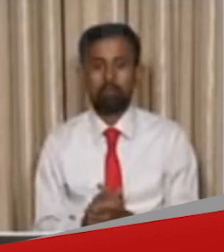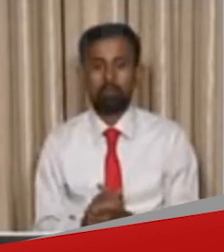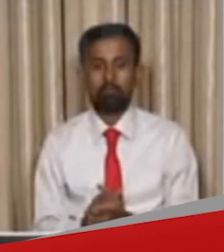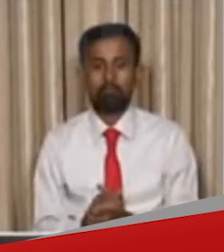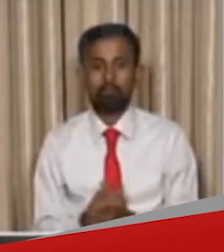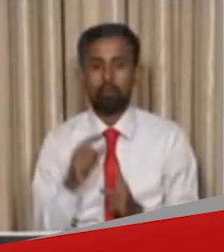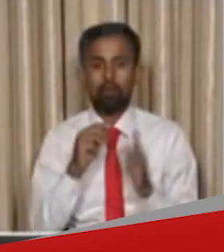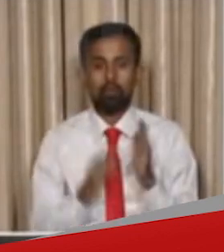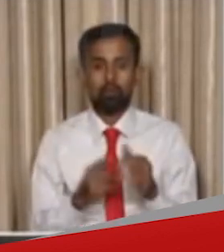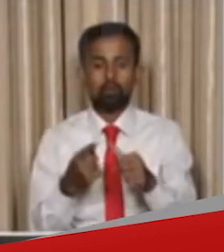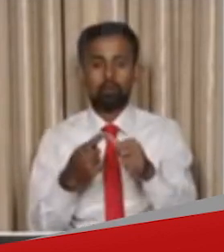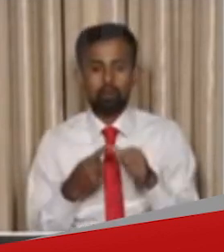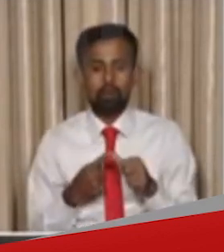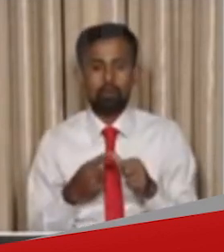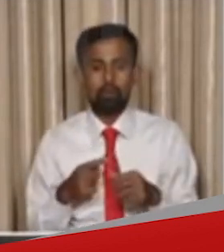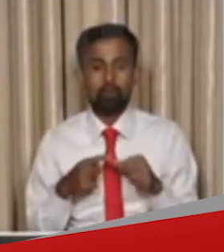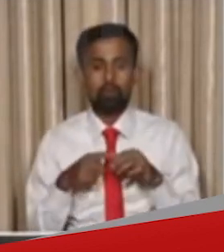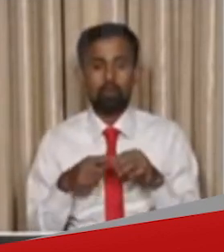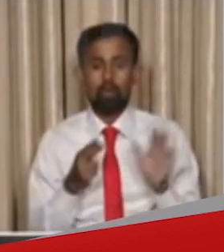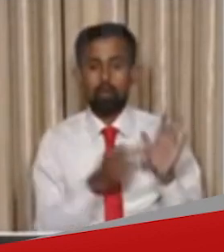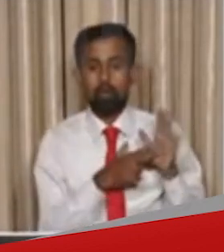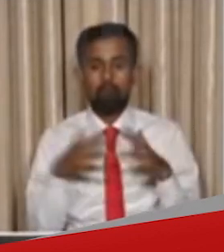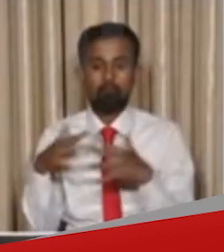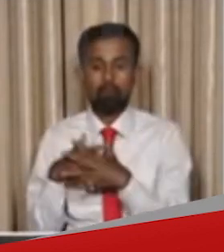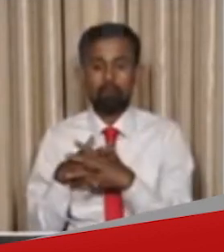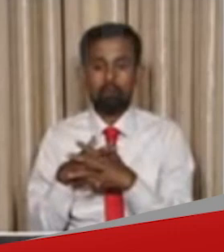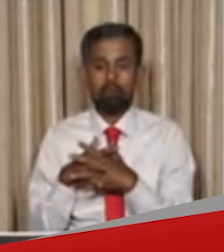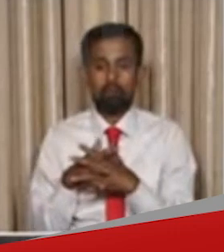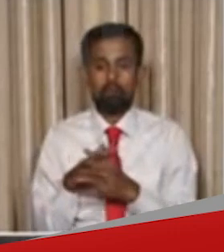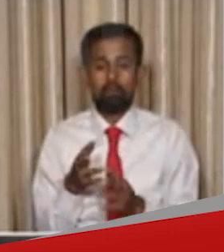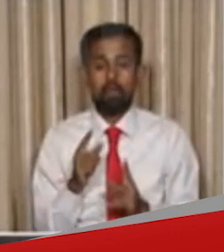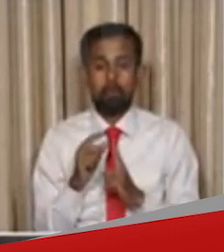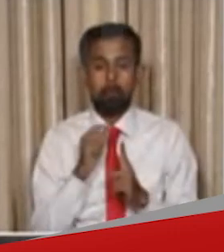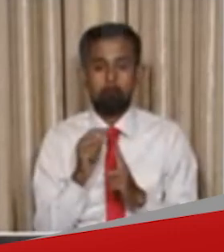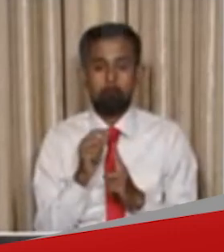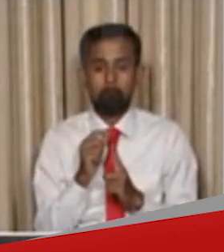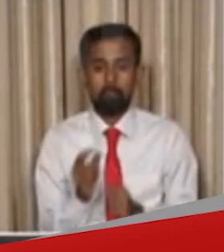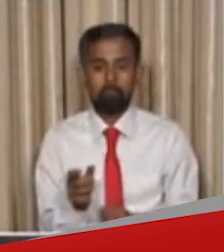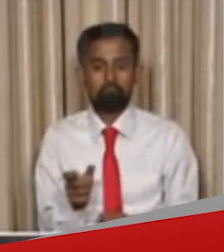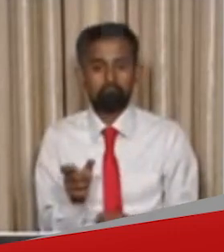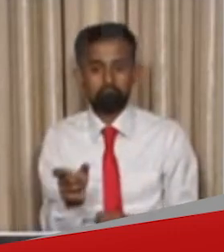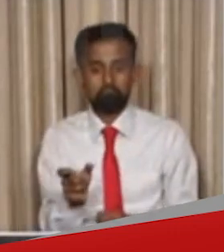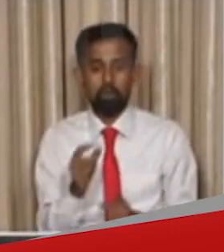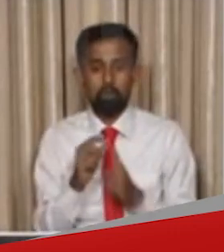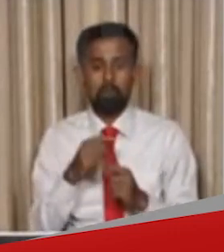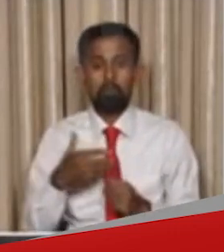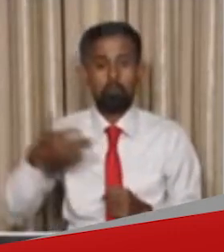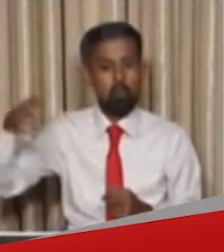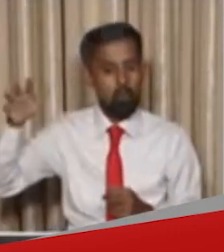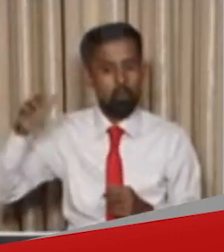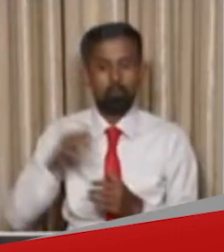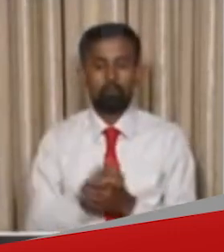අගමැතිවරයා ඒවට උත්තර දෙන්නේ නැතුව නලින් බණ්ඩාරයි වසන්ත යම බණ්ඩාරයි මේ පාර්ලිමේන්තුව අත්හිටවලා පාර්ලිමේන්තුවෙන් එළියට දානවා